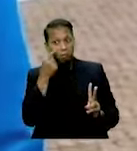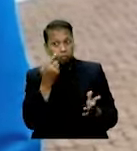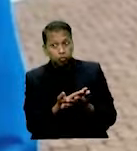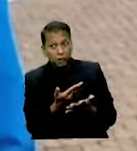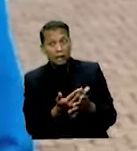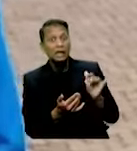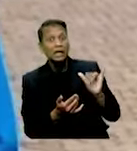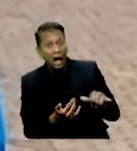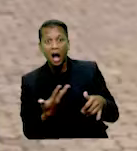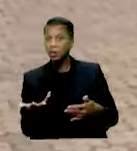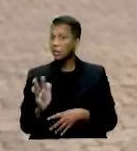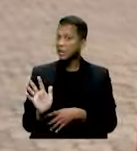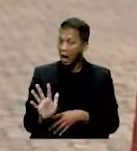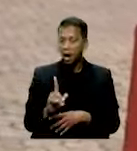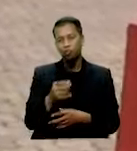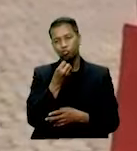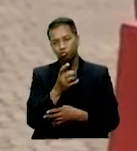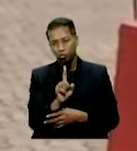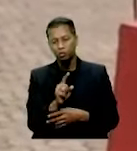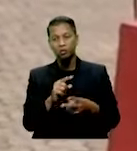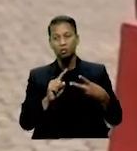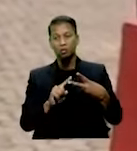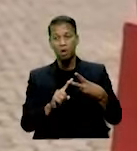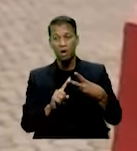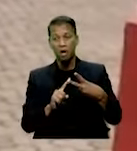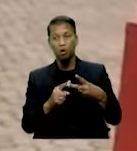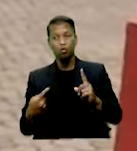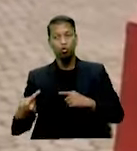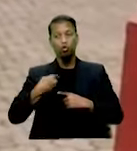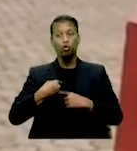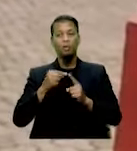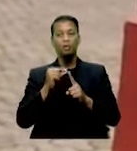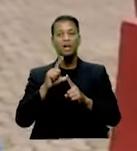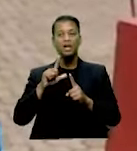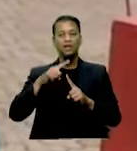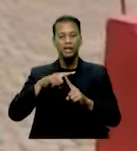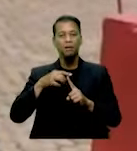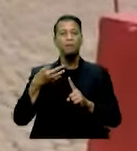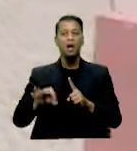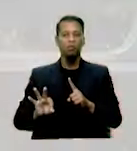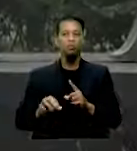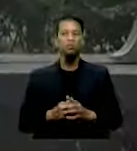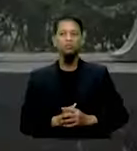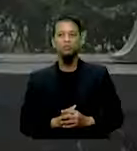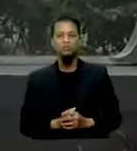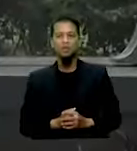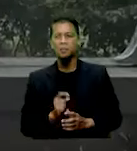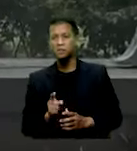yang ketiga, yaitu mengangkat PLT, pelaksana harian tugas, rektor sehubung dengan rektor yang masih dalam tahap.